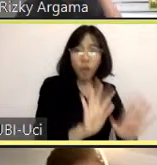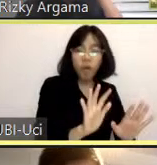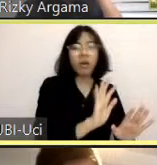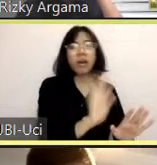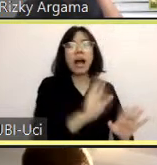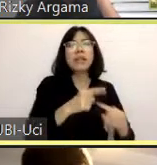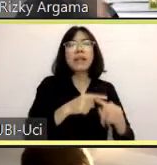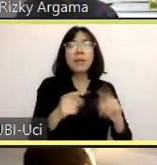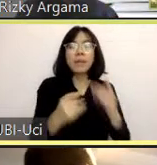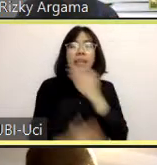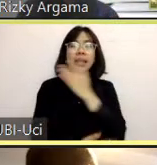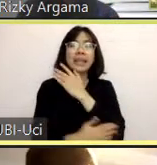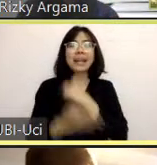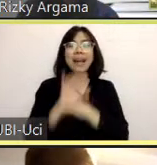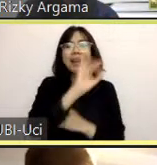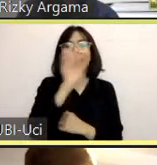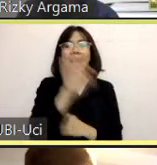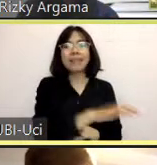sudah dipetakan ada